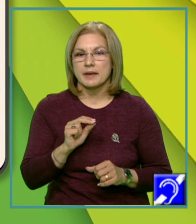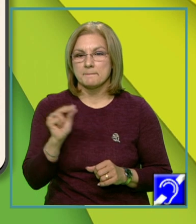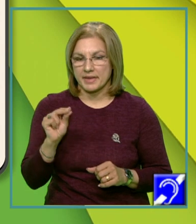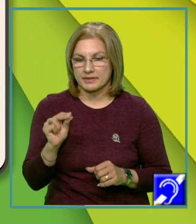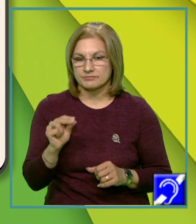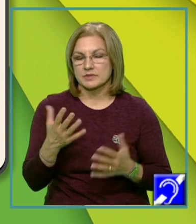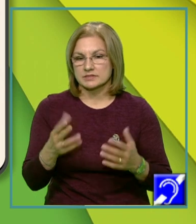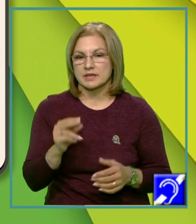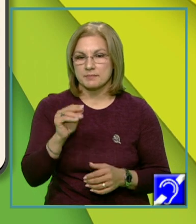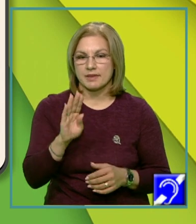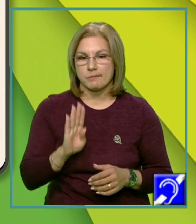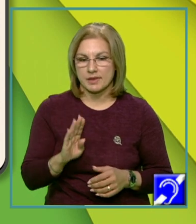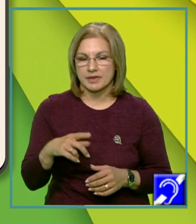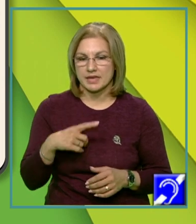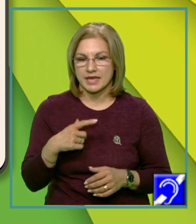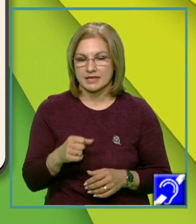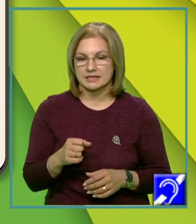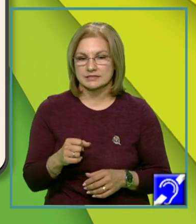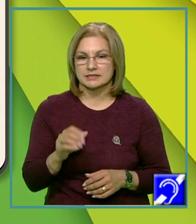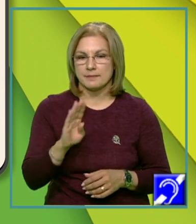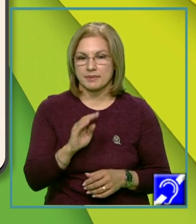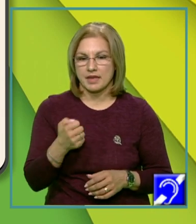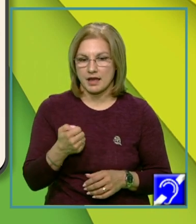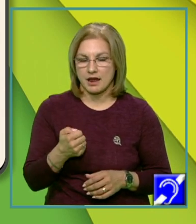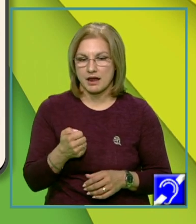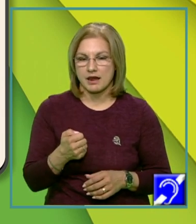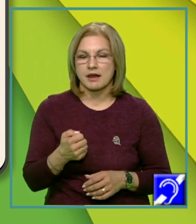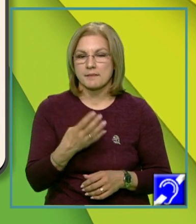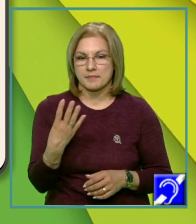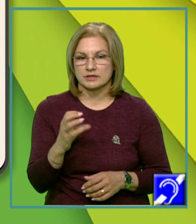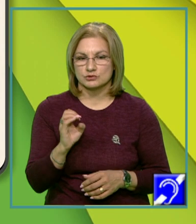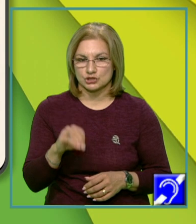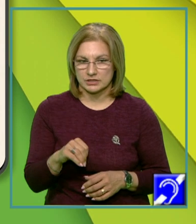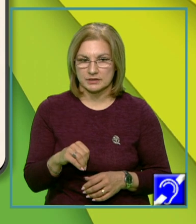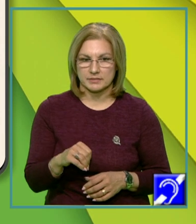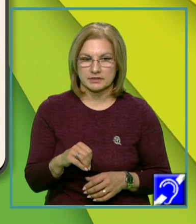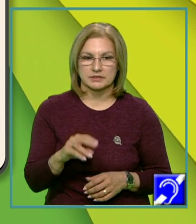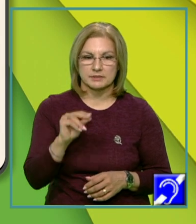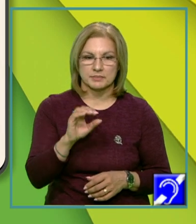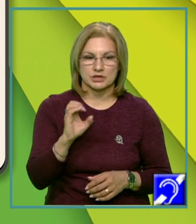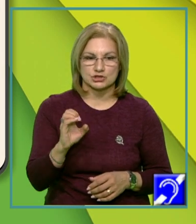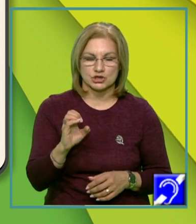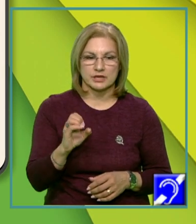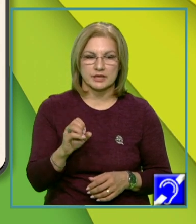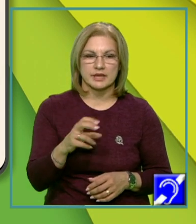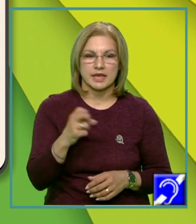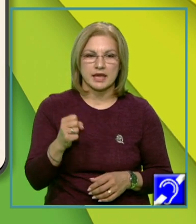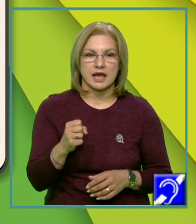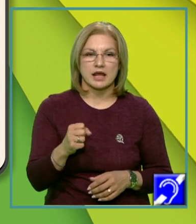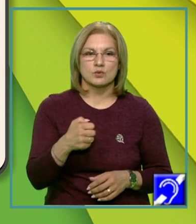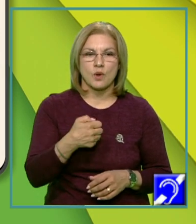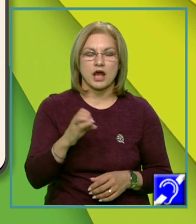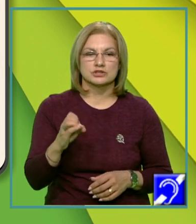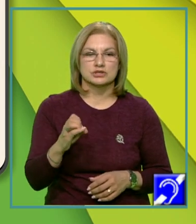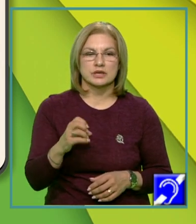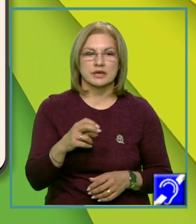pe b egal cu b A egal cu 4 cm Pe c egal cu AC și ad egal cu